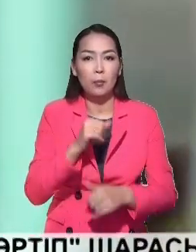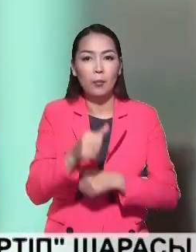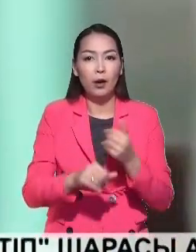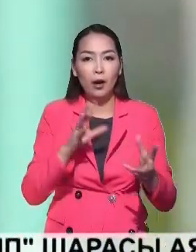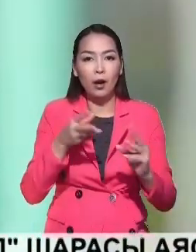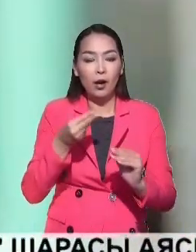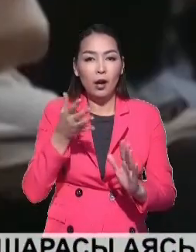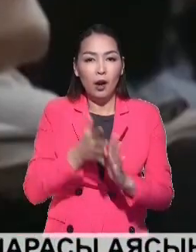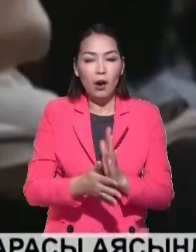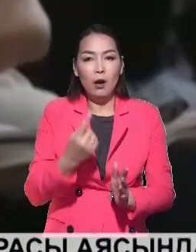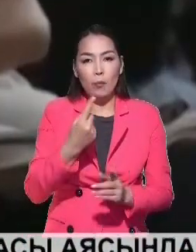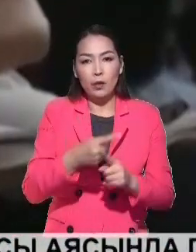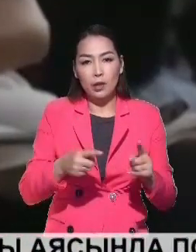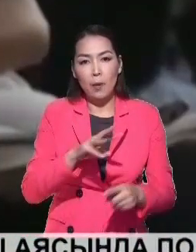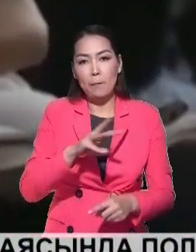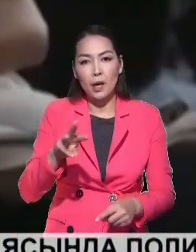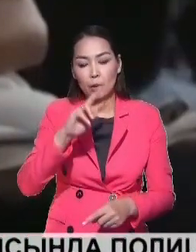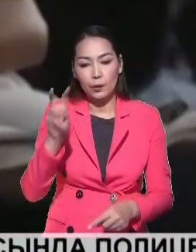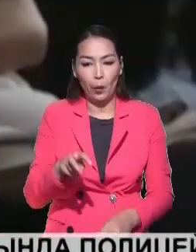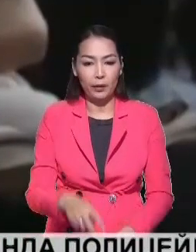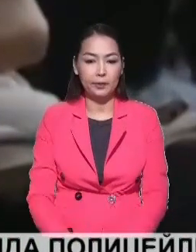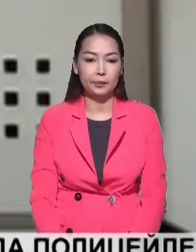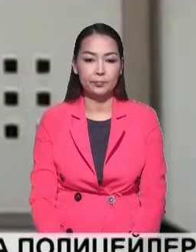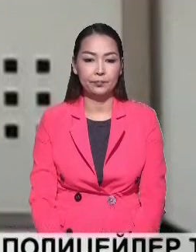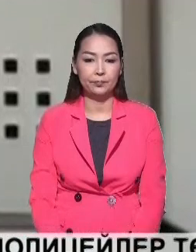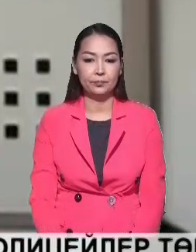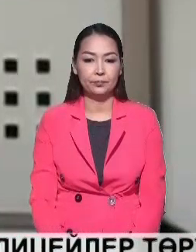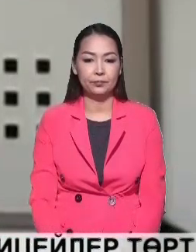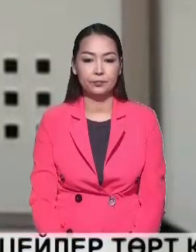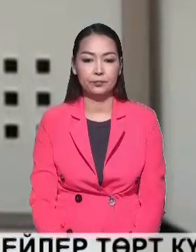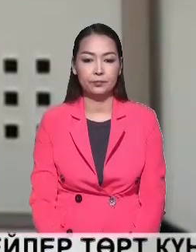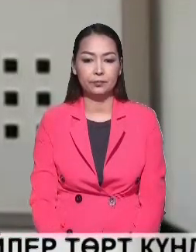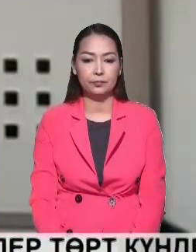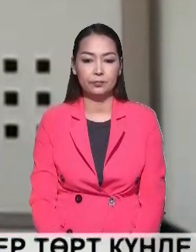көлемі 1,5 миллион долларға жеткен.